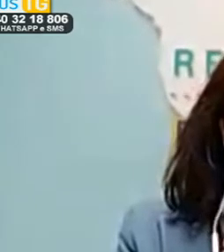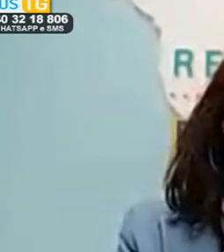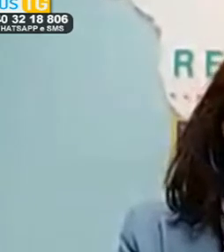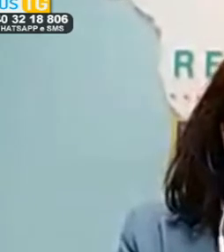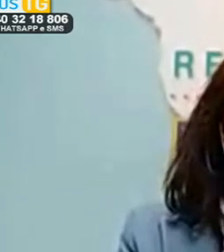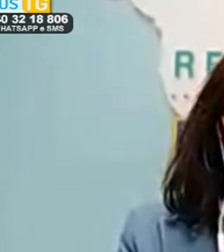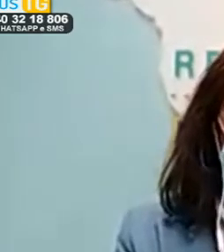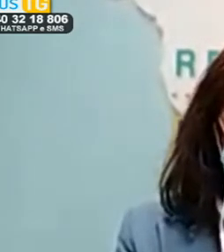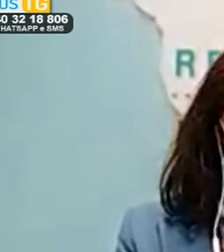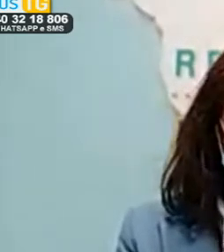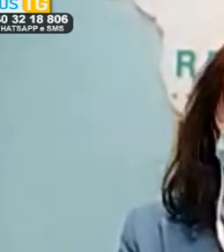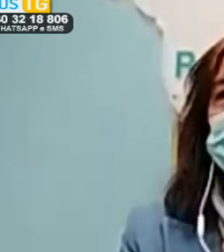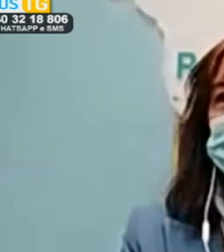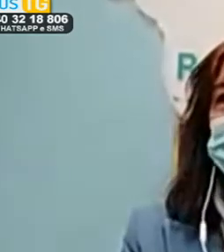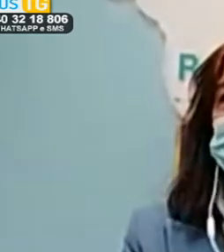fa, sono